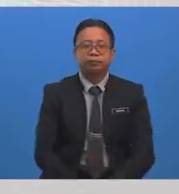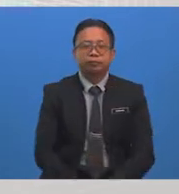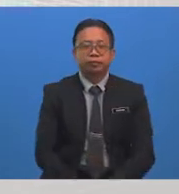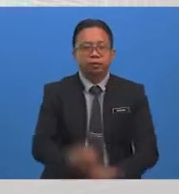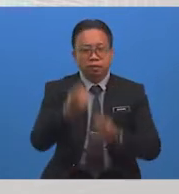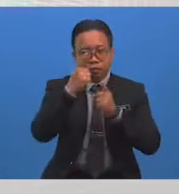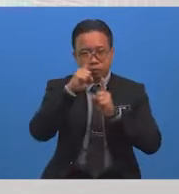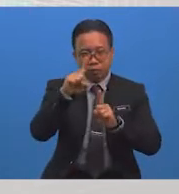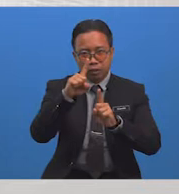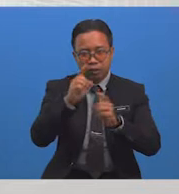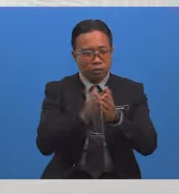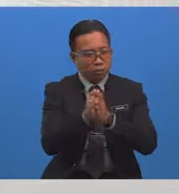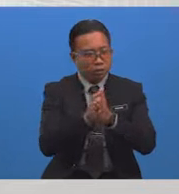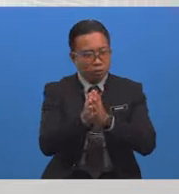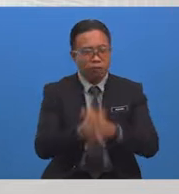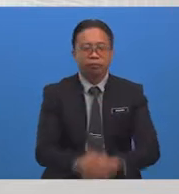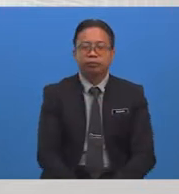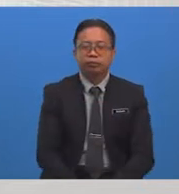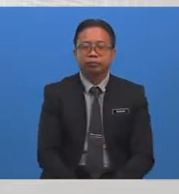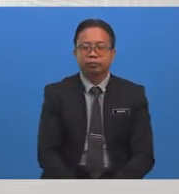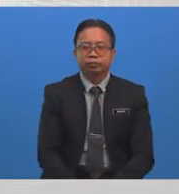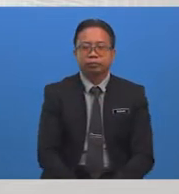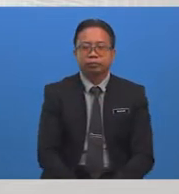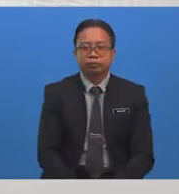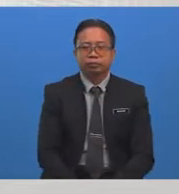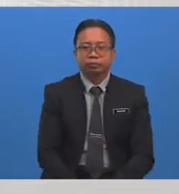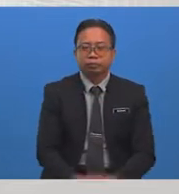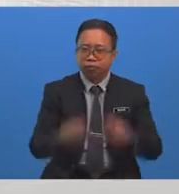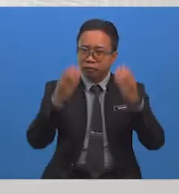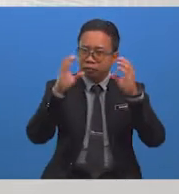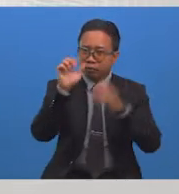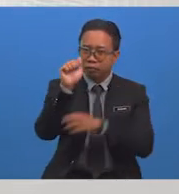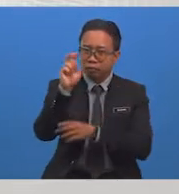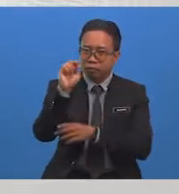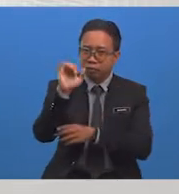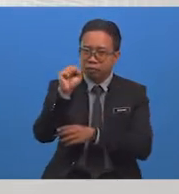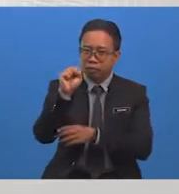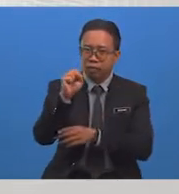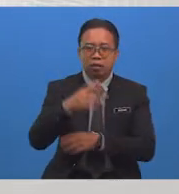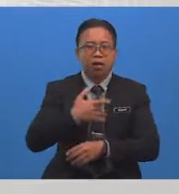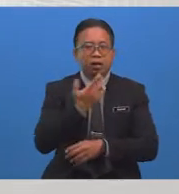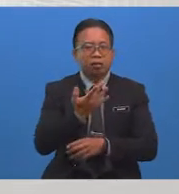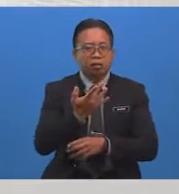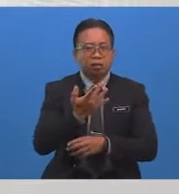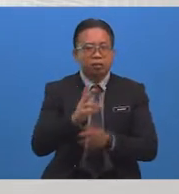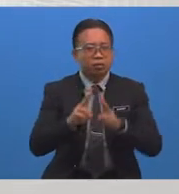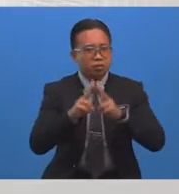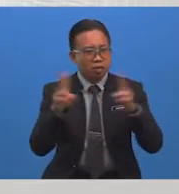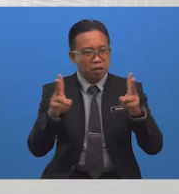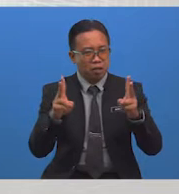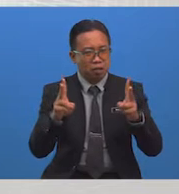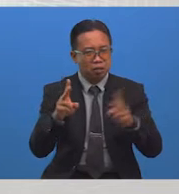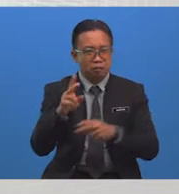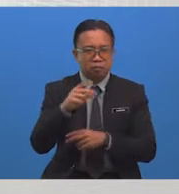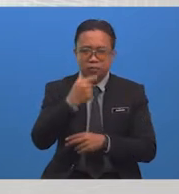jawabannya rajin cegua Anis berasa sangat kecewa bangga